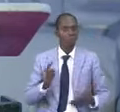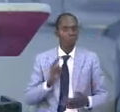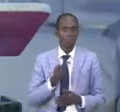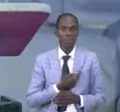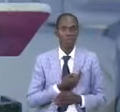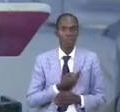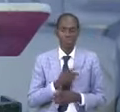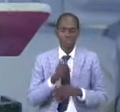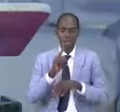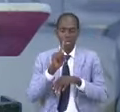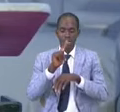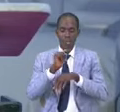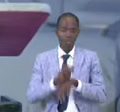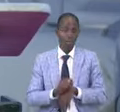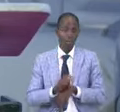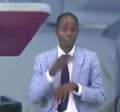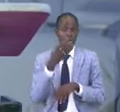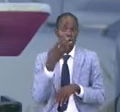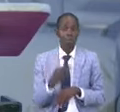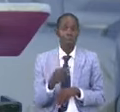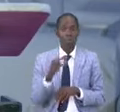vont nous décevoir